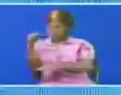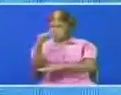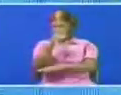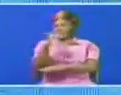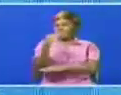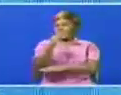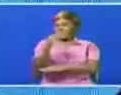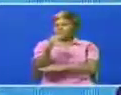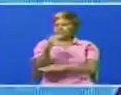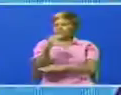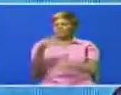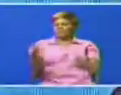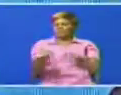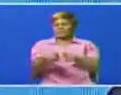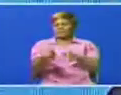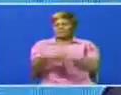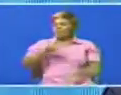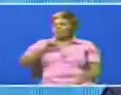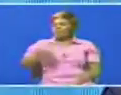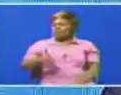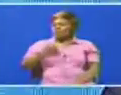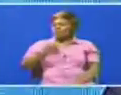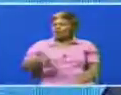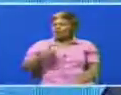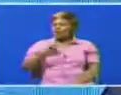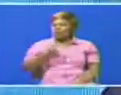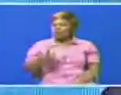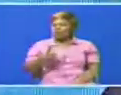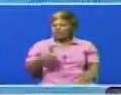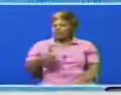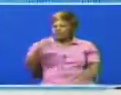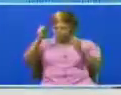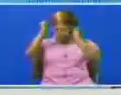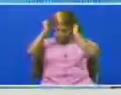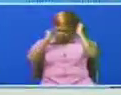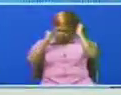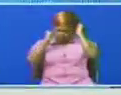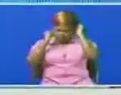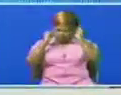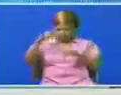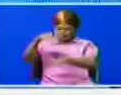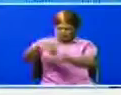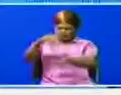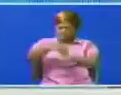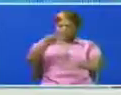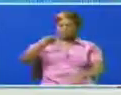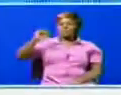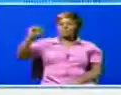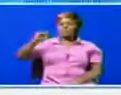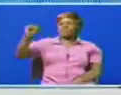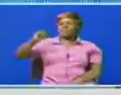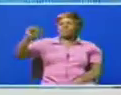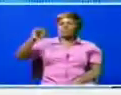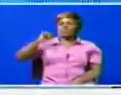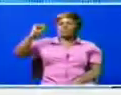Mugabe, vilevile wametoa tahadhari kwa mkuu wa majeshi dhidi ya kuingilia kwenye siasa katika siasa